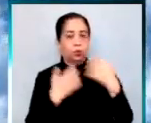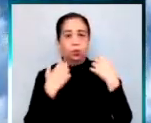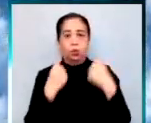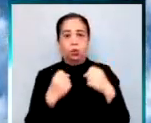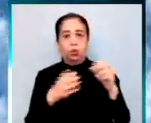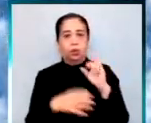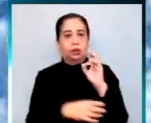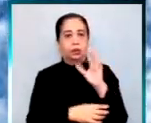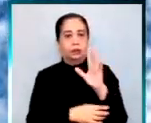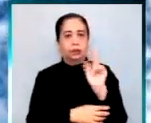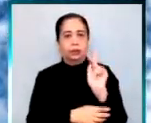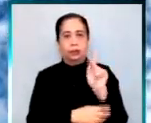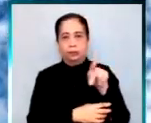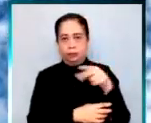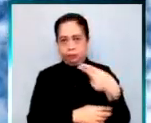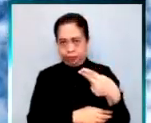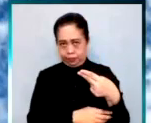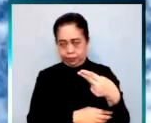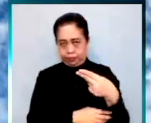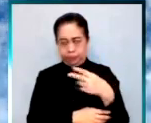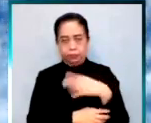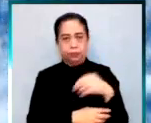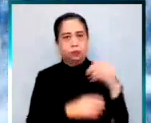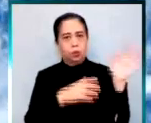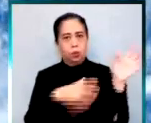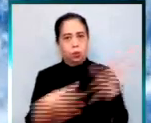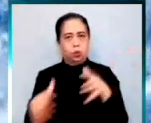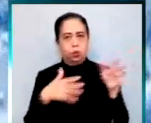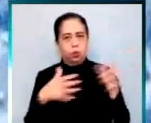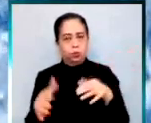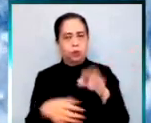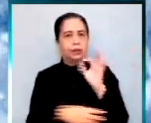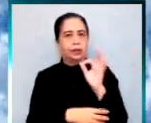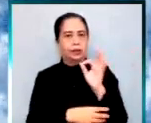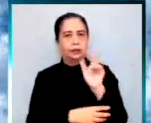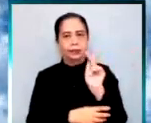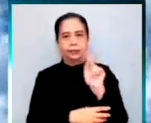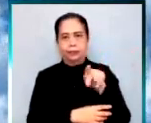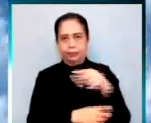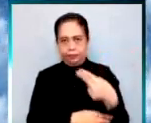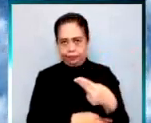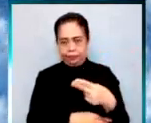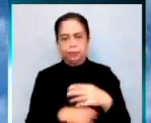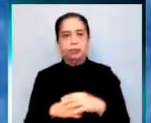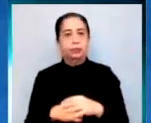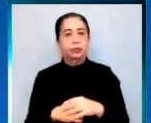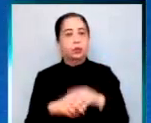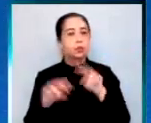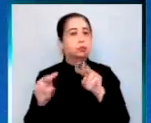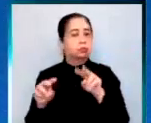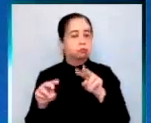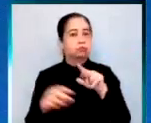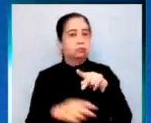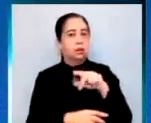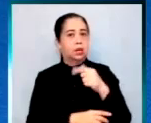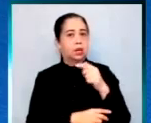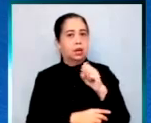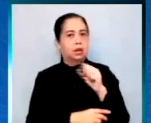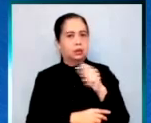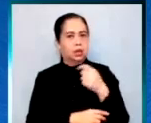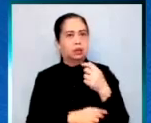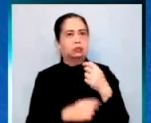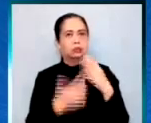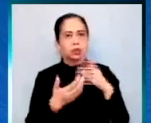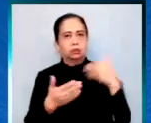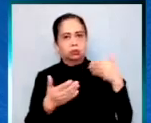75 kilometers per hour at bugsong aabot sa 90 kilometers per hour. Sa forecast ng PAGASA, unti-unting lumalapit